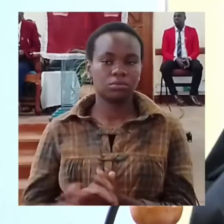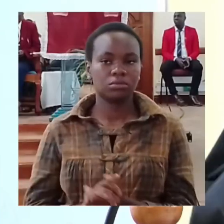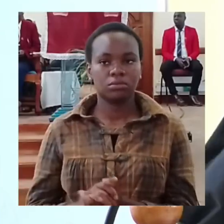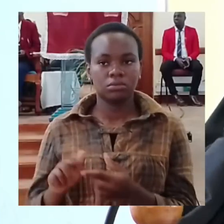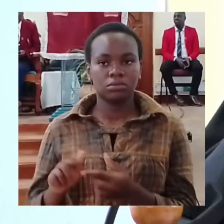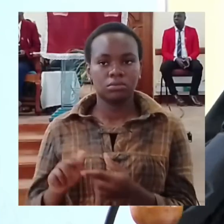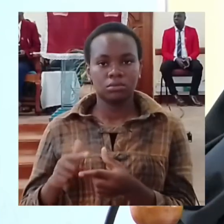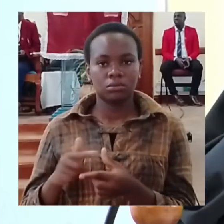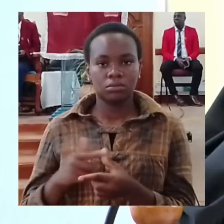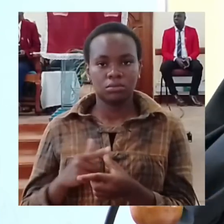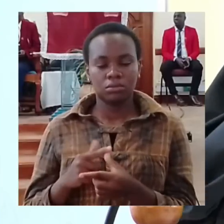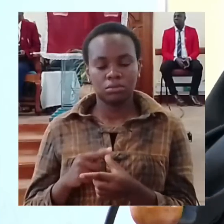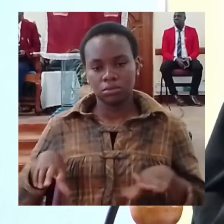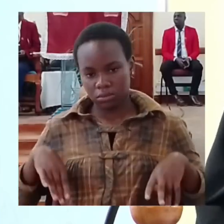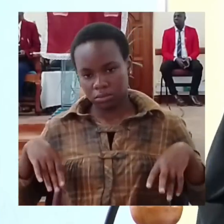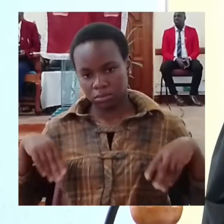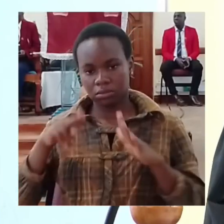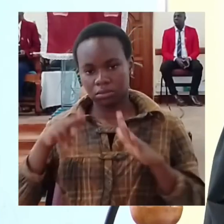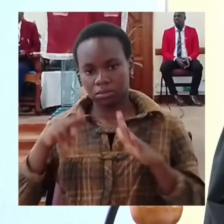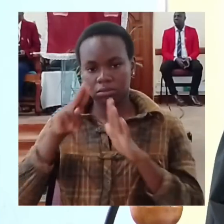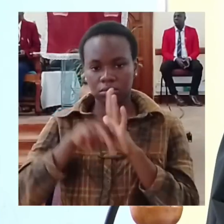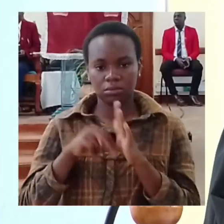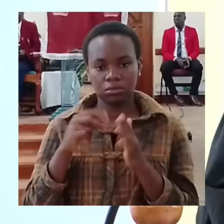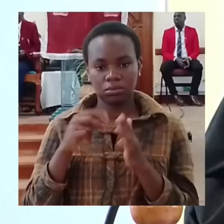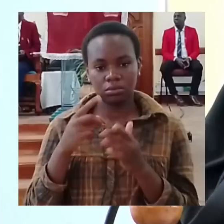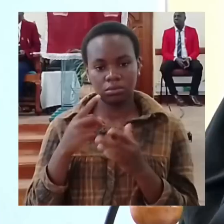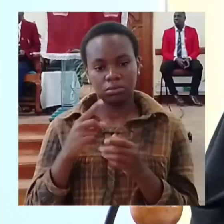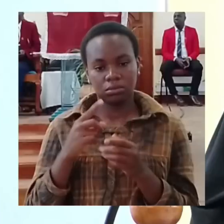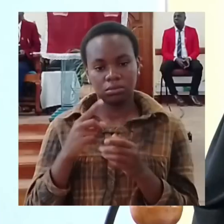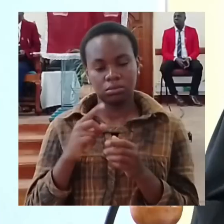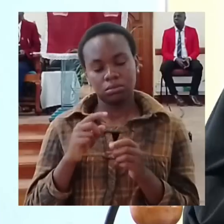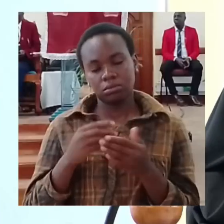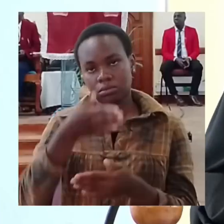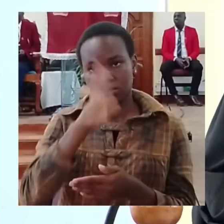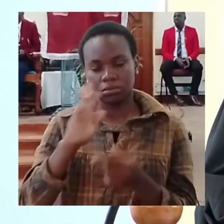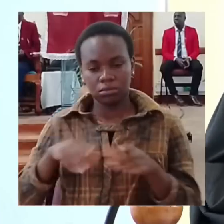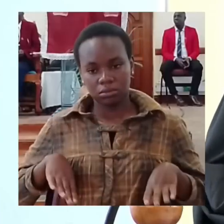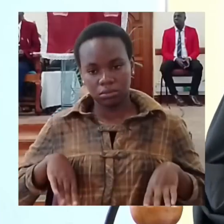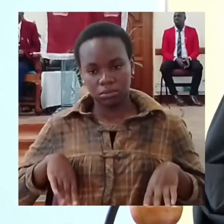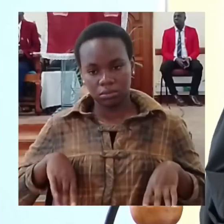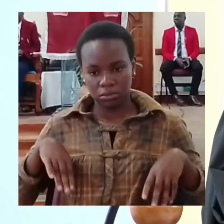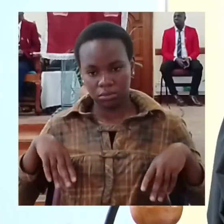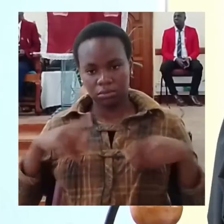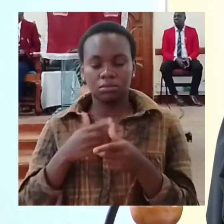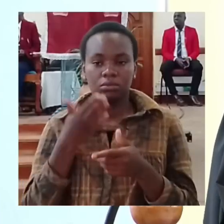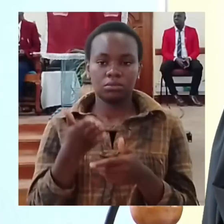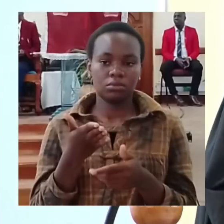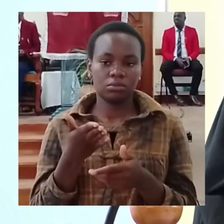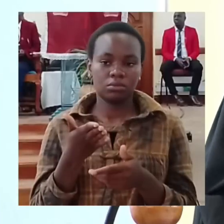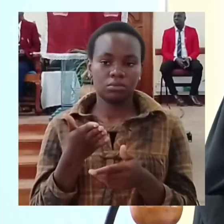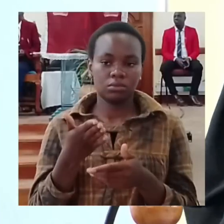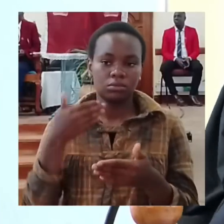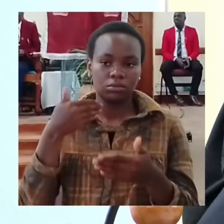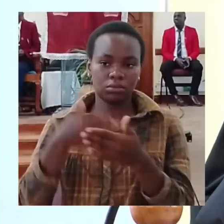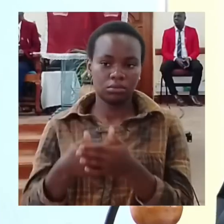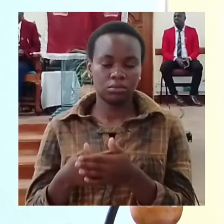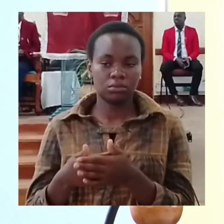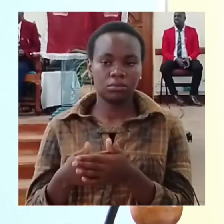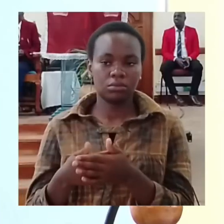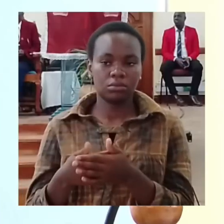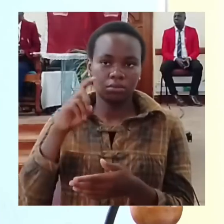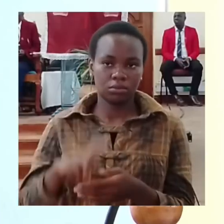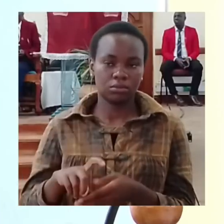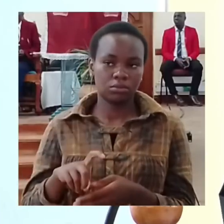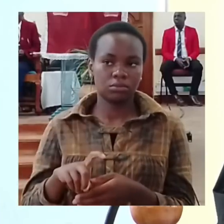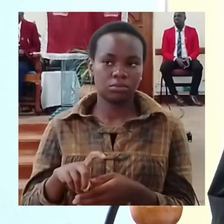ĩrĩa tweyambararia handũ-inĩ ha Ngai, hĩndĩ ĩrĩa tweyambararia twakinya handũ tuona